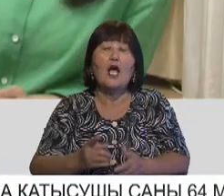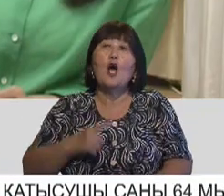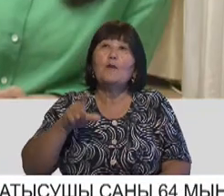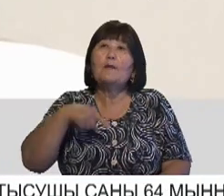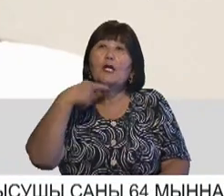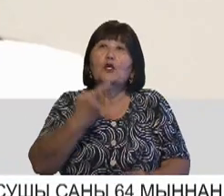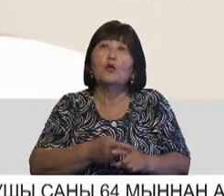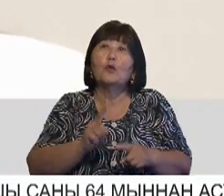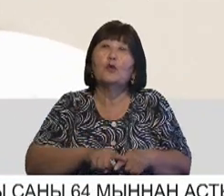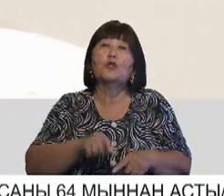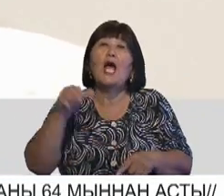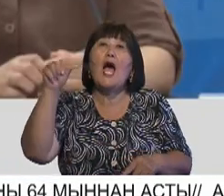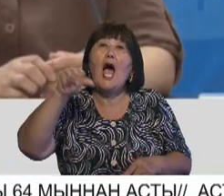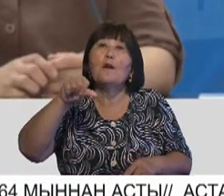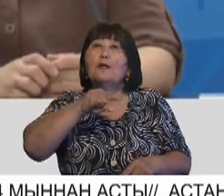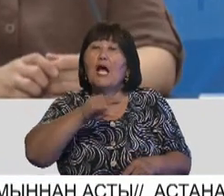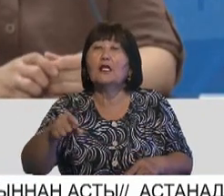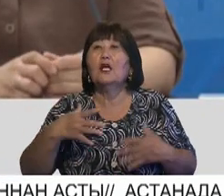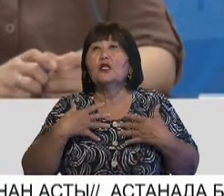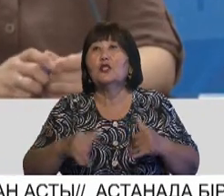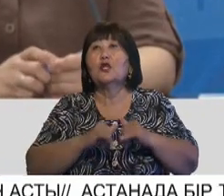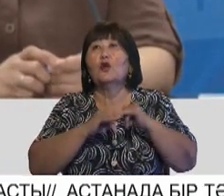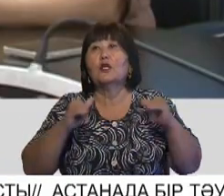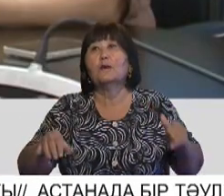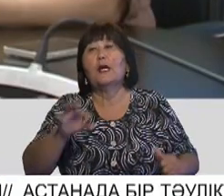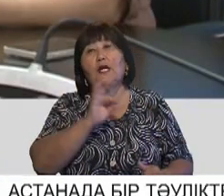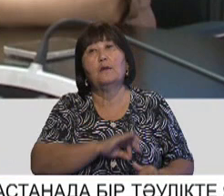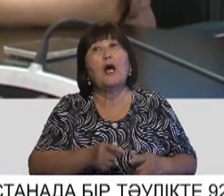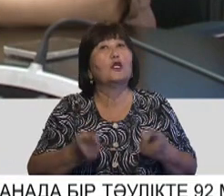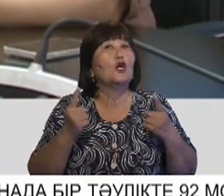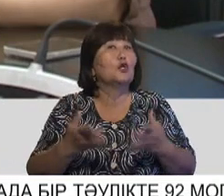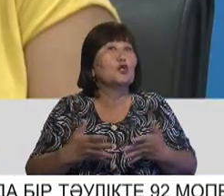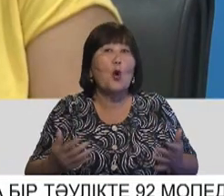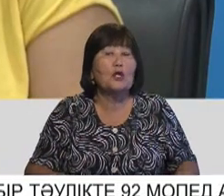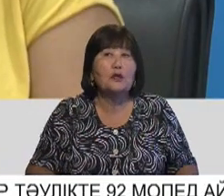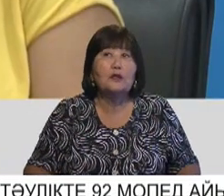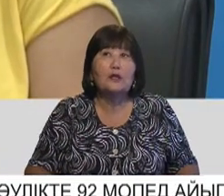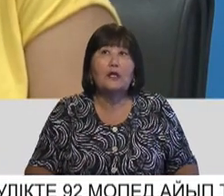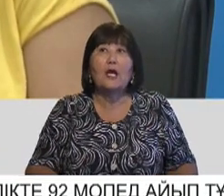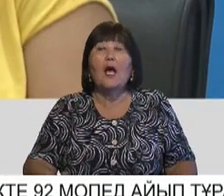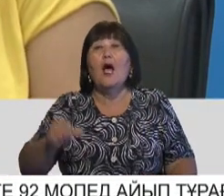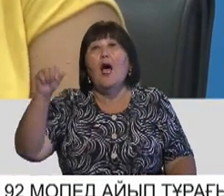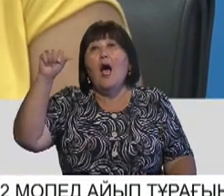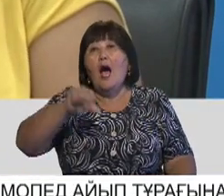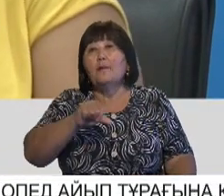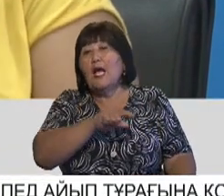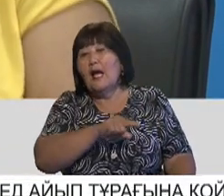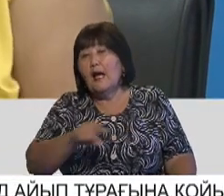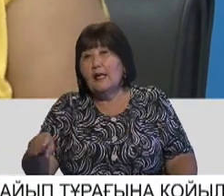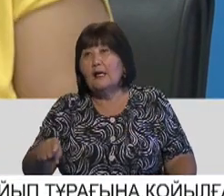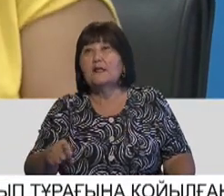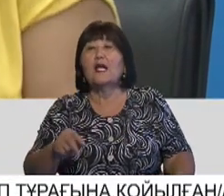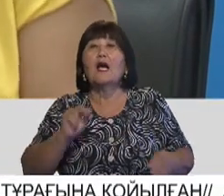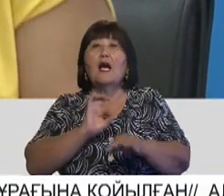Мамандардың сөзінше, мұндай апталықтың ұлт саулығын нығайтуға ықпалы зор. Апта аясында ақпараттық